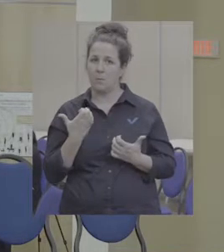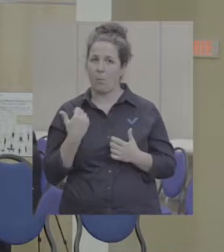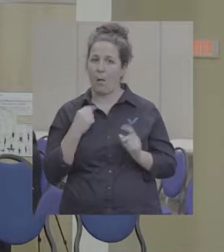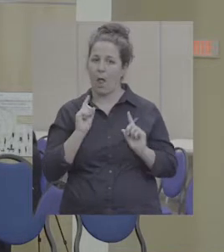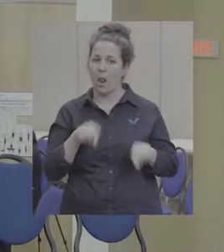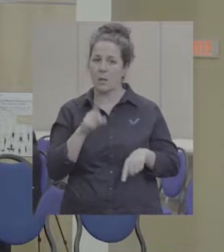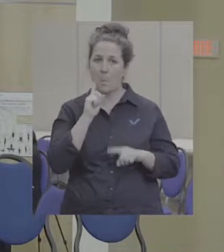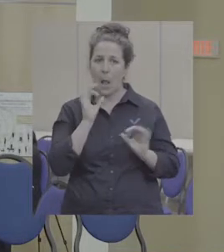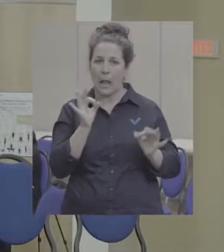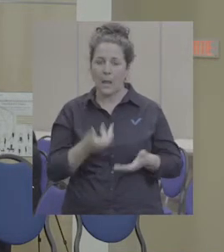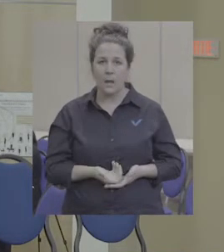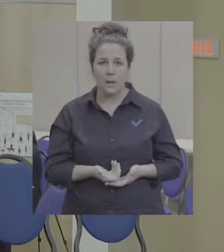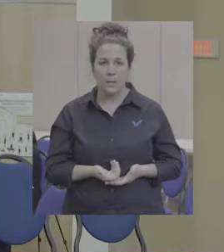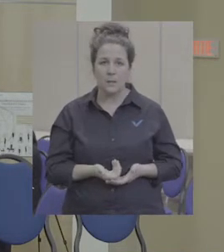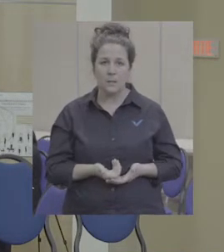fait venir pour rien.